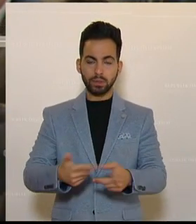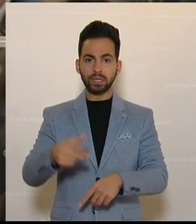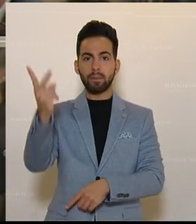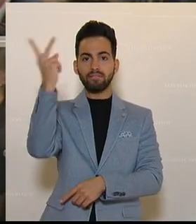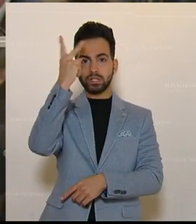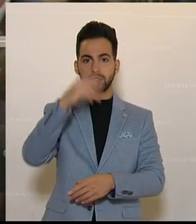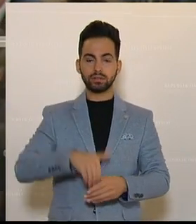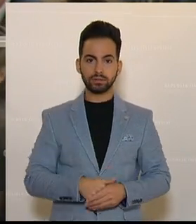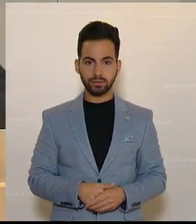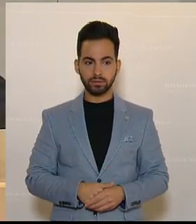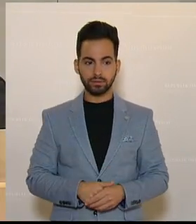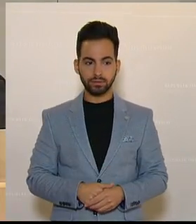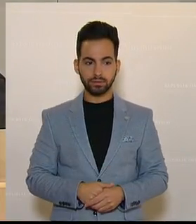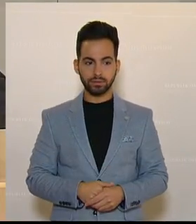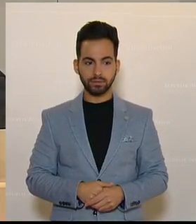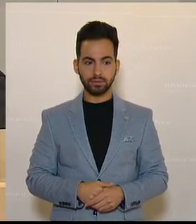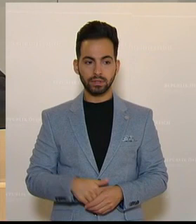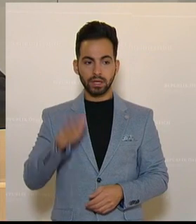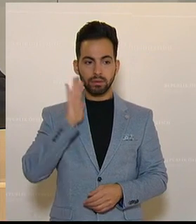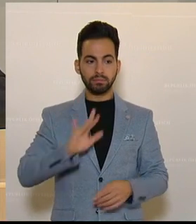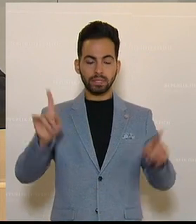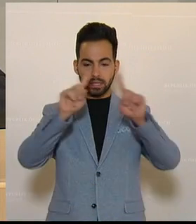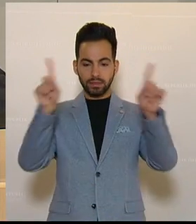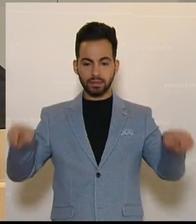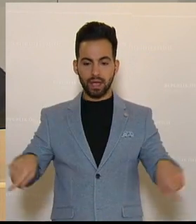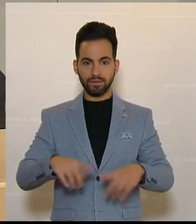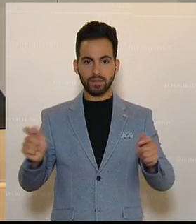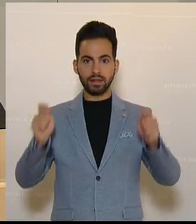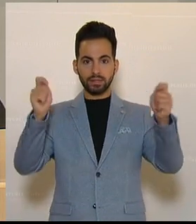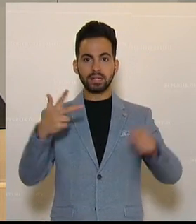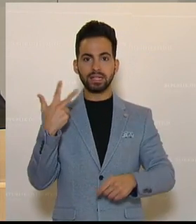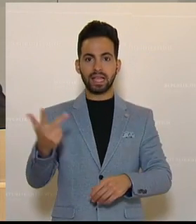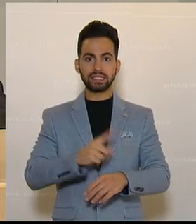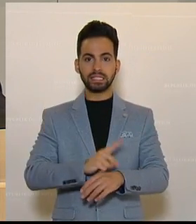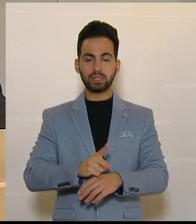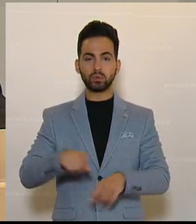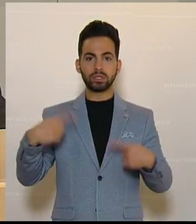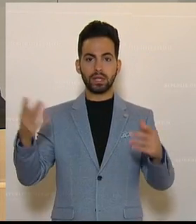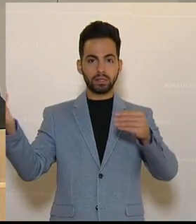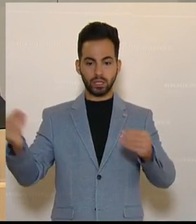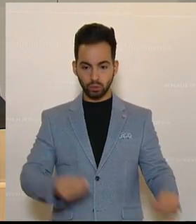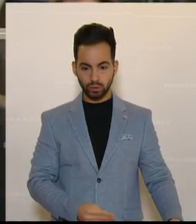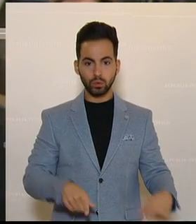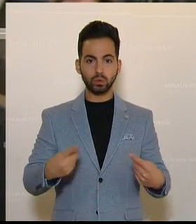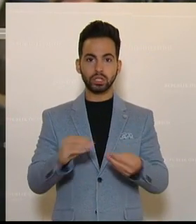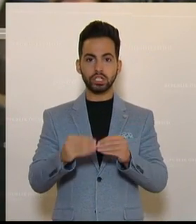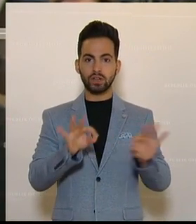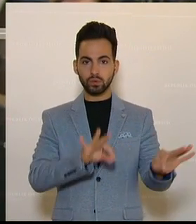Darf ich Sie ersuchen, die Tafel nach 30 Sekunden wieder runterzutun und zur Geschäftsordnung zu nehmen? Bitte.